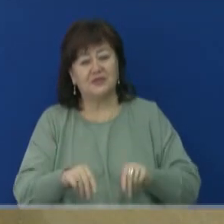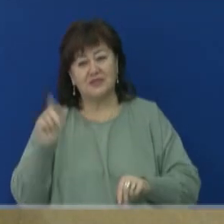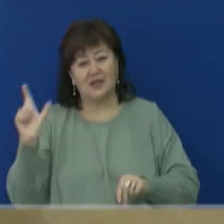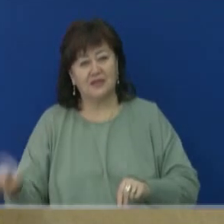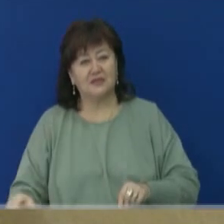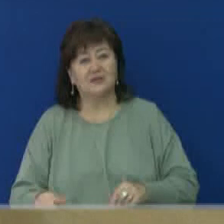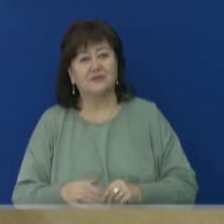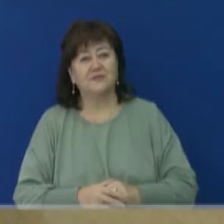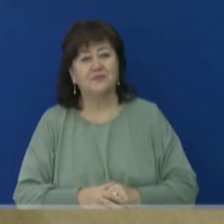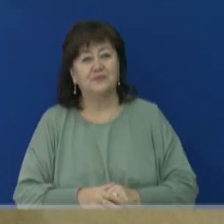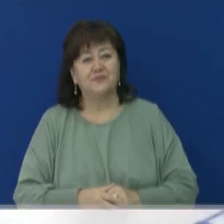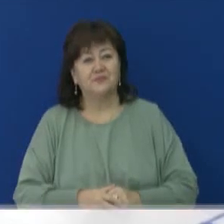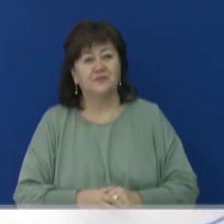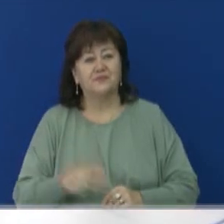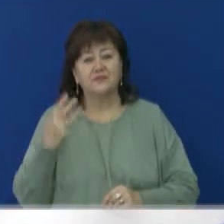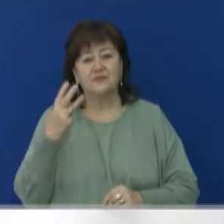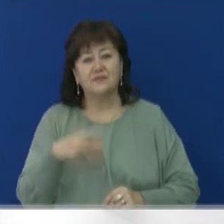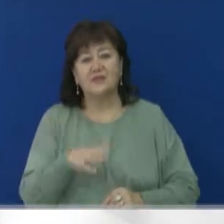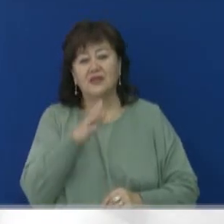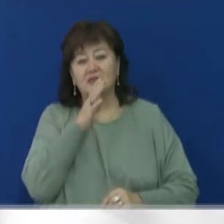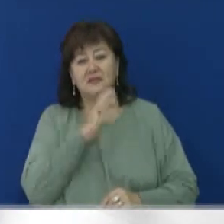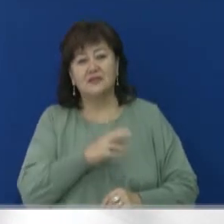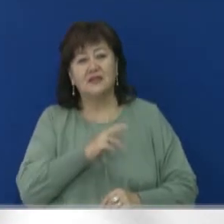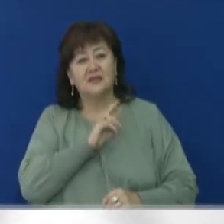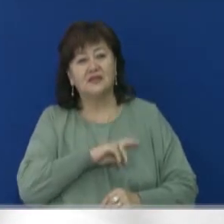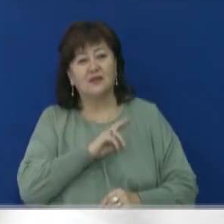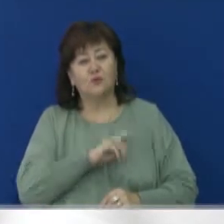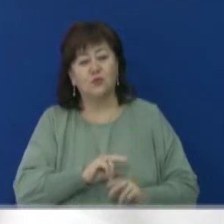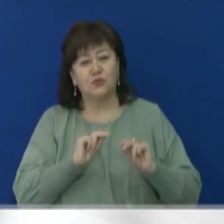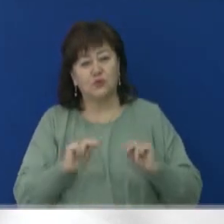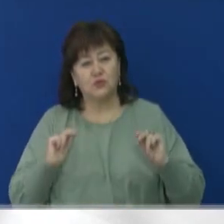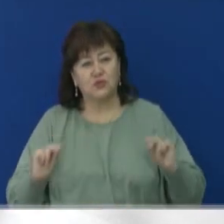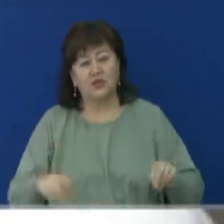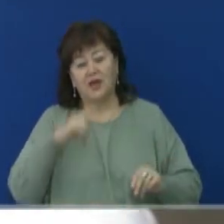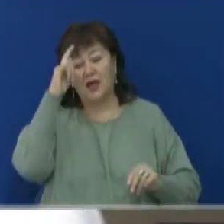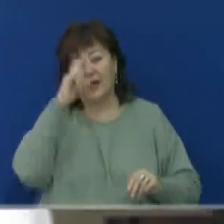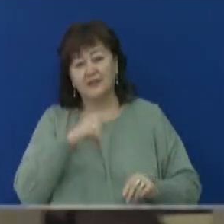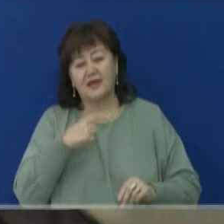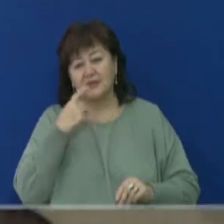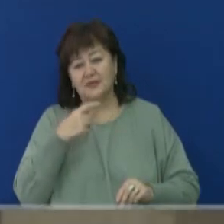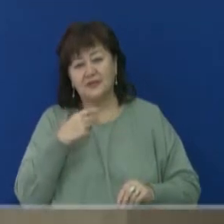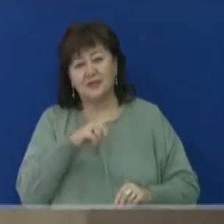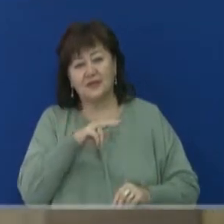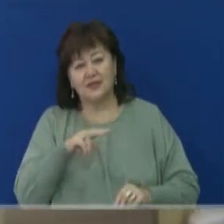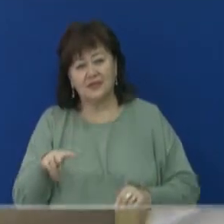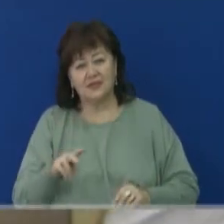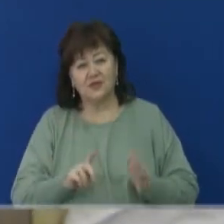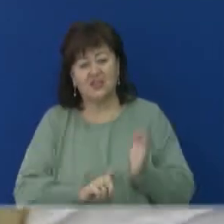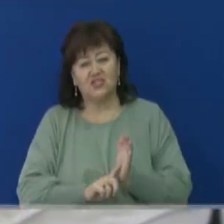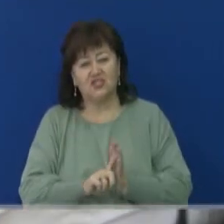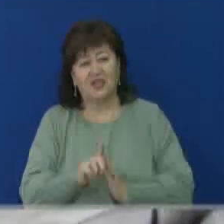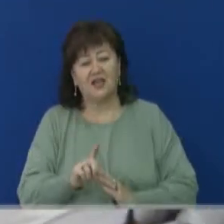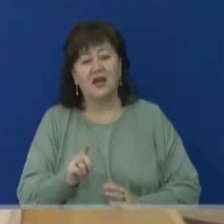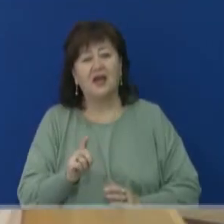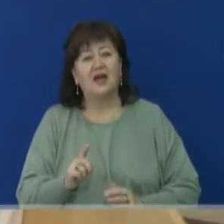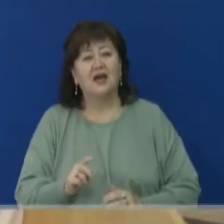Лауса Арынғожина өмірінің 30 жылдан астамын ұстаздыққа арнаған. Қазақ тілі мен әдебиеті пәнінің мұғалімі еңбек жолын туған жері